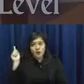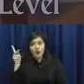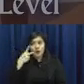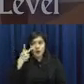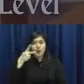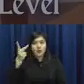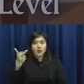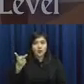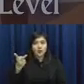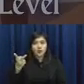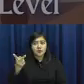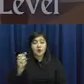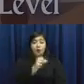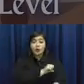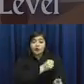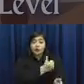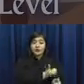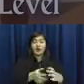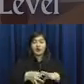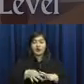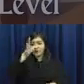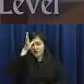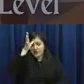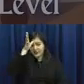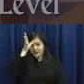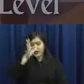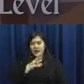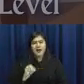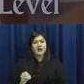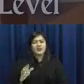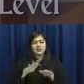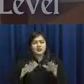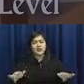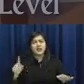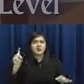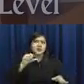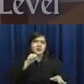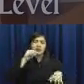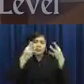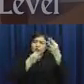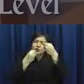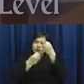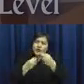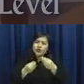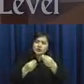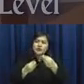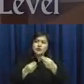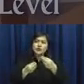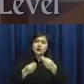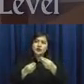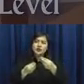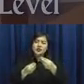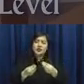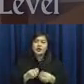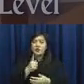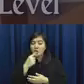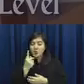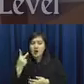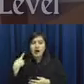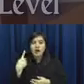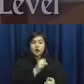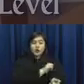inaagaw nyo yung authority ng mga asawang lalaki. That's right, brother. Sa kadahilanan na nakakampihan nyo ang kanilang gustong